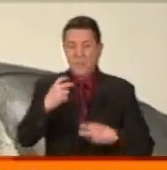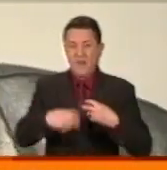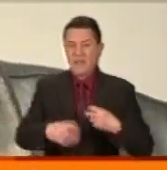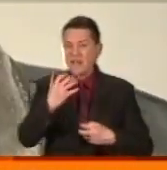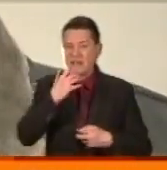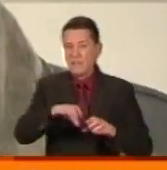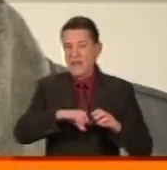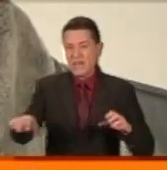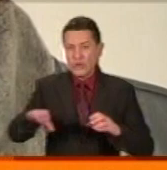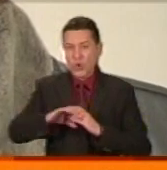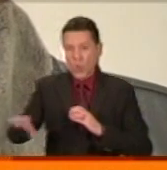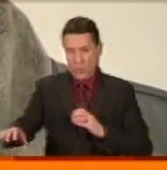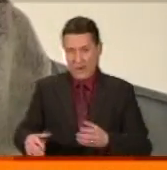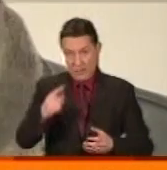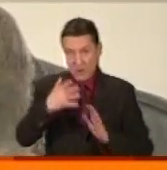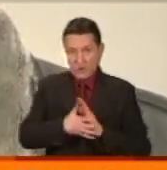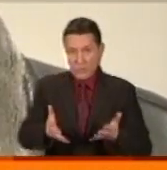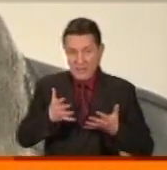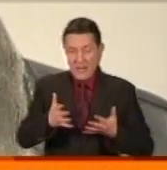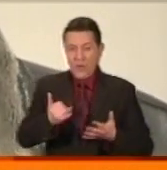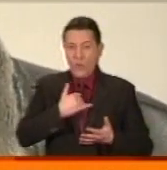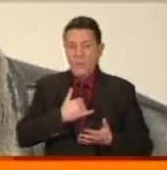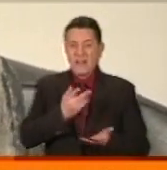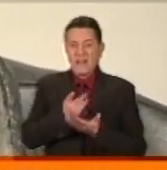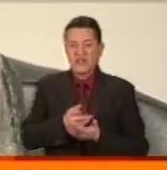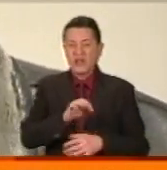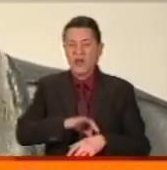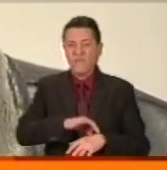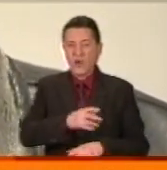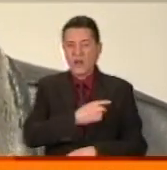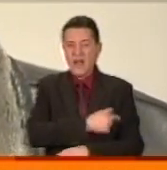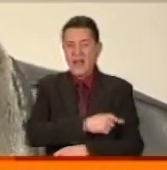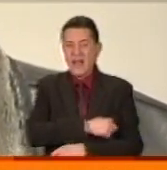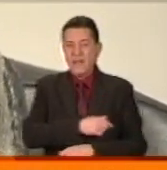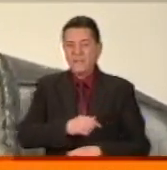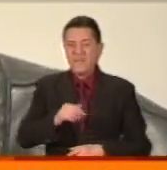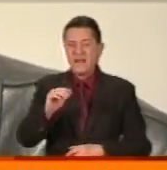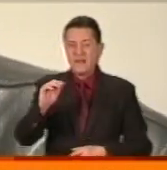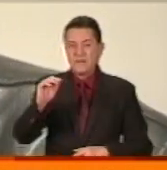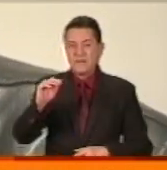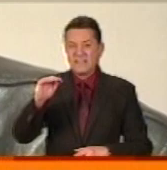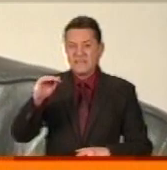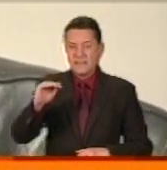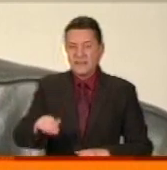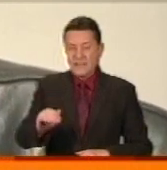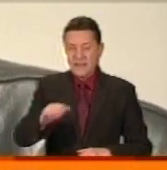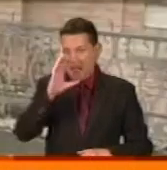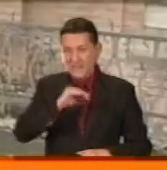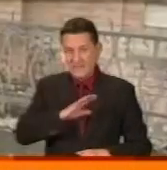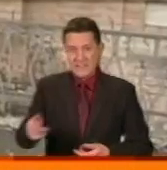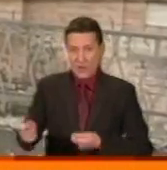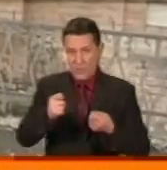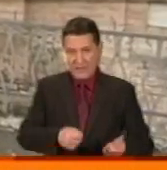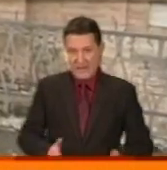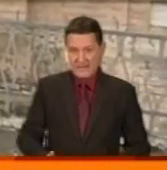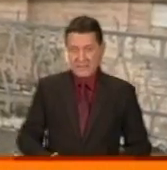труби розумієте у мене лежить хвора дитина яка в комі я її не встигну винести коли упаде стінка